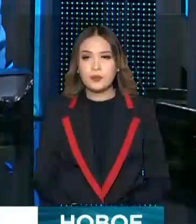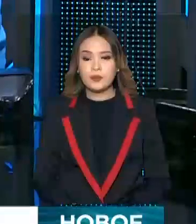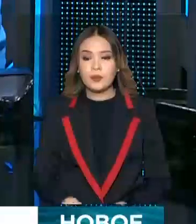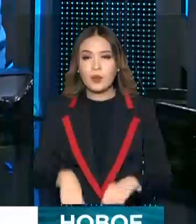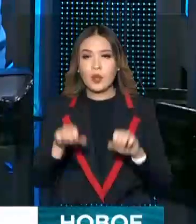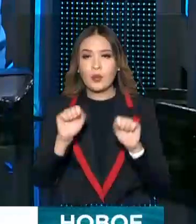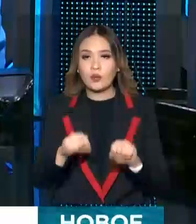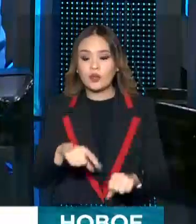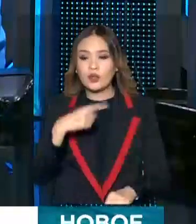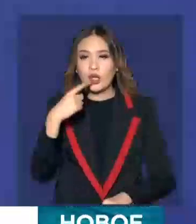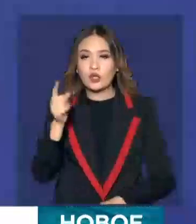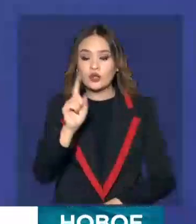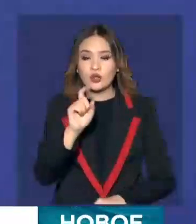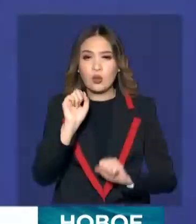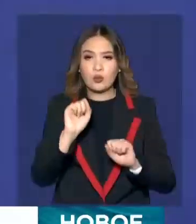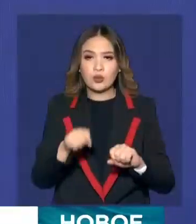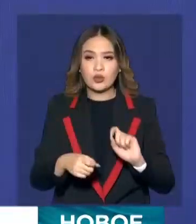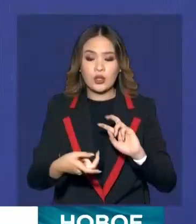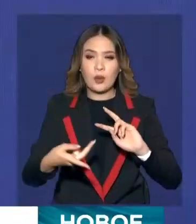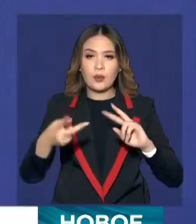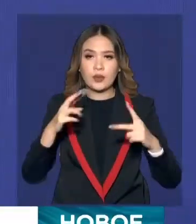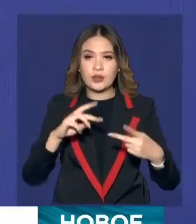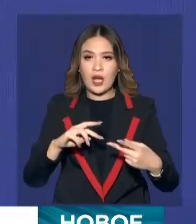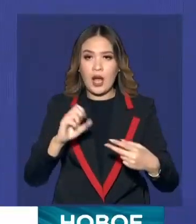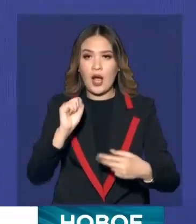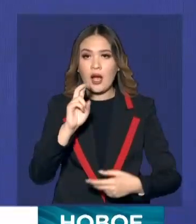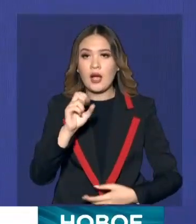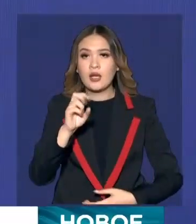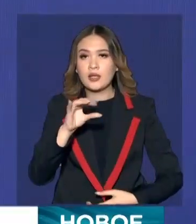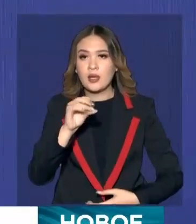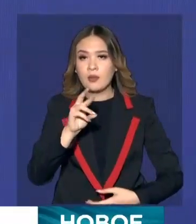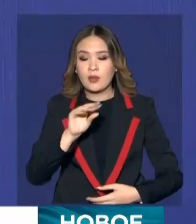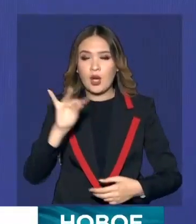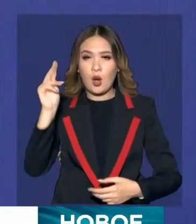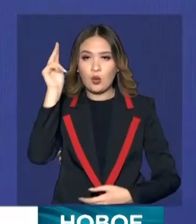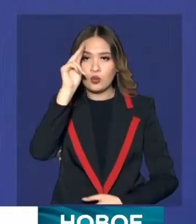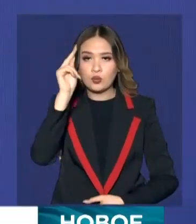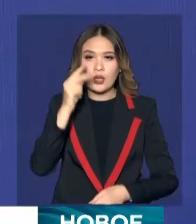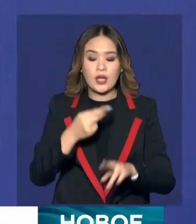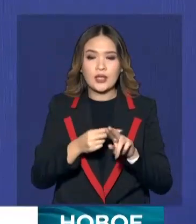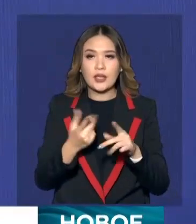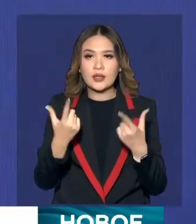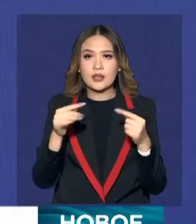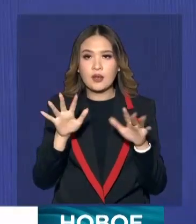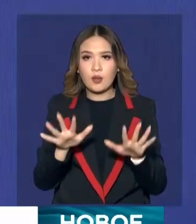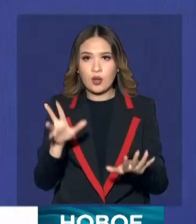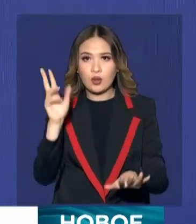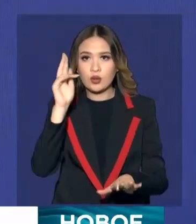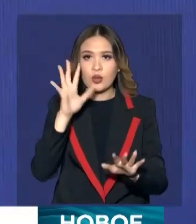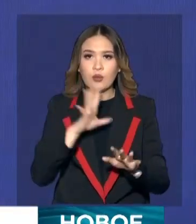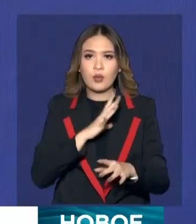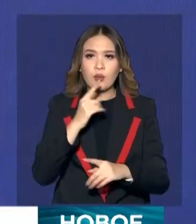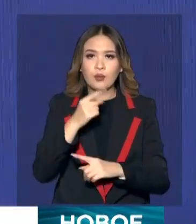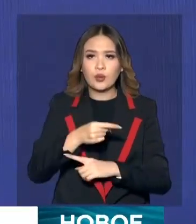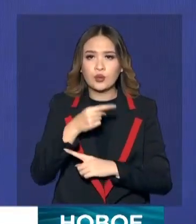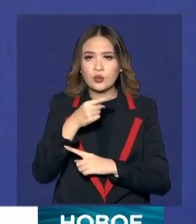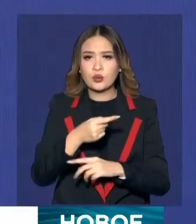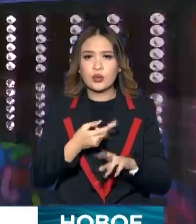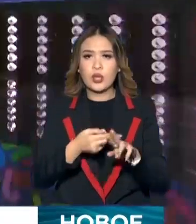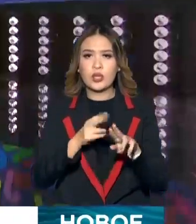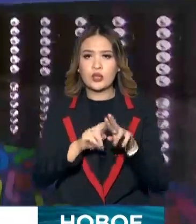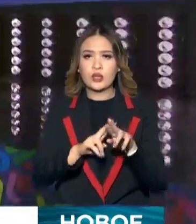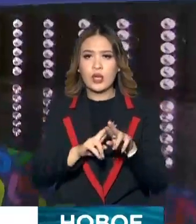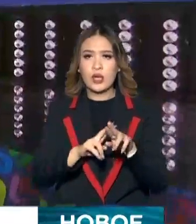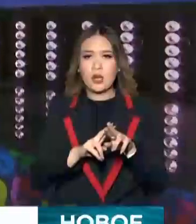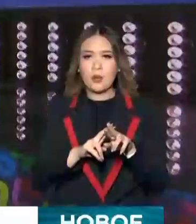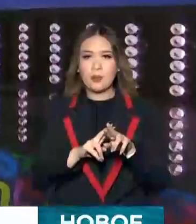можно сказать, значит, переориентированные на школьное, вот, на академическое образование, где проводились уроки поминутные, да, вот